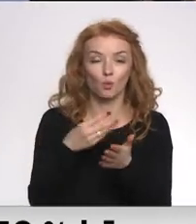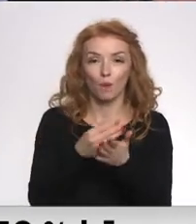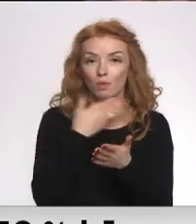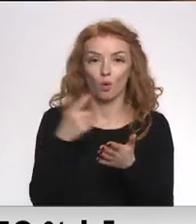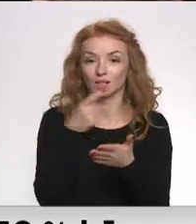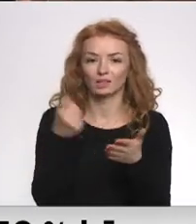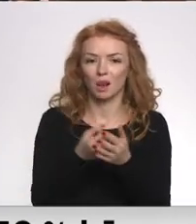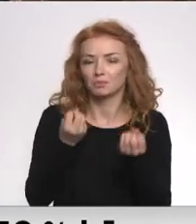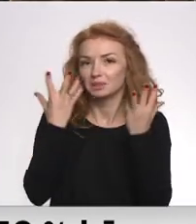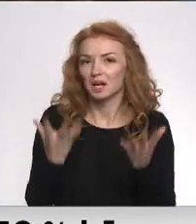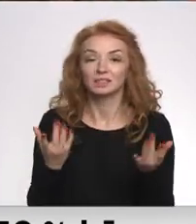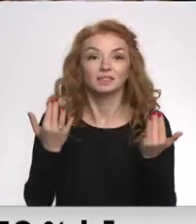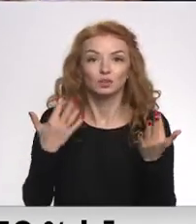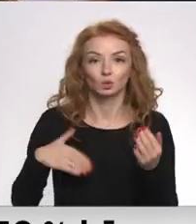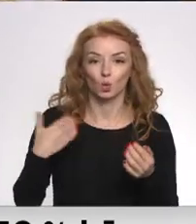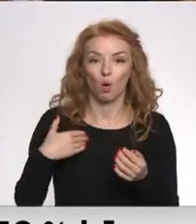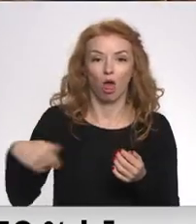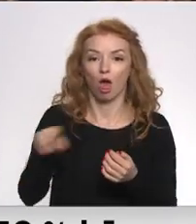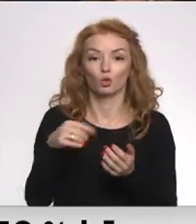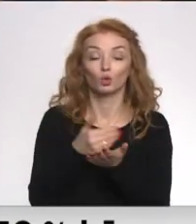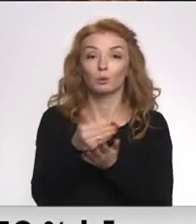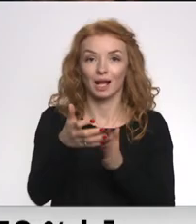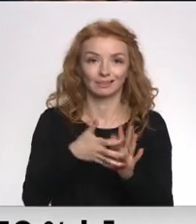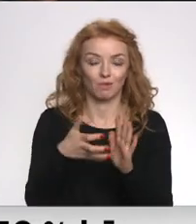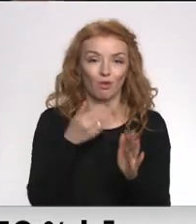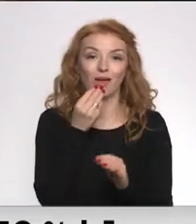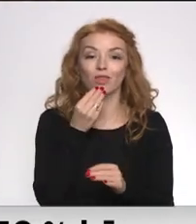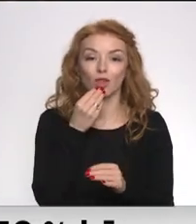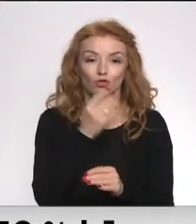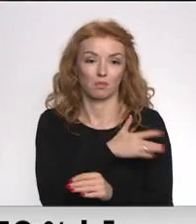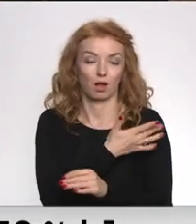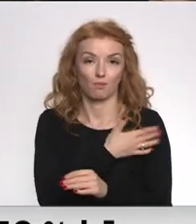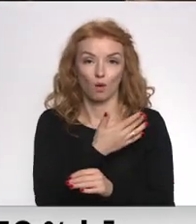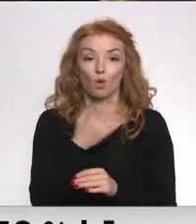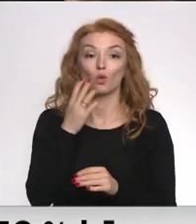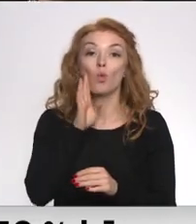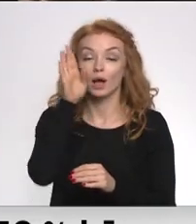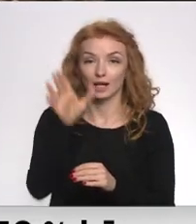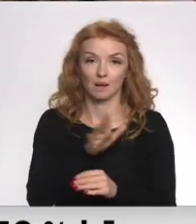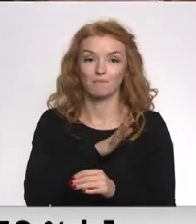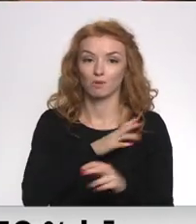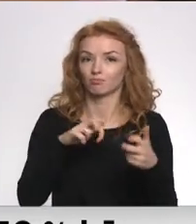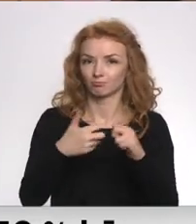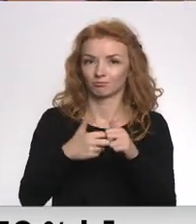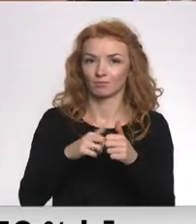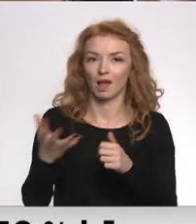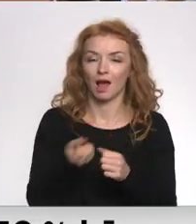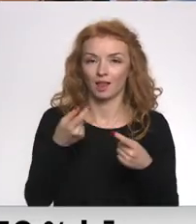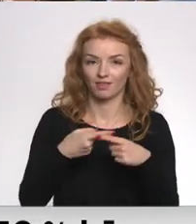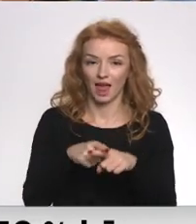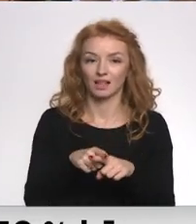galam skaidrs, cik skolēnu turpinās izmantot ēdināšanas pakalpojumu. No rīta bija aizķeršanās ar